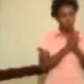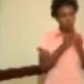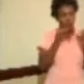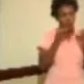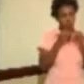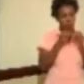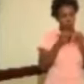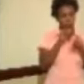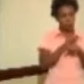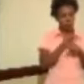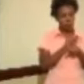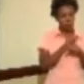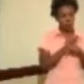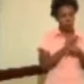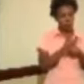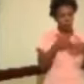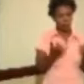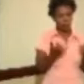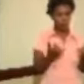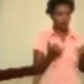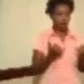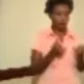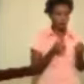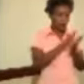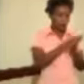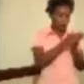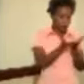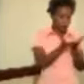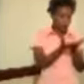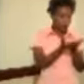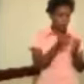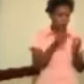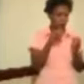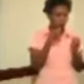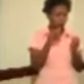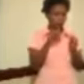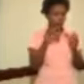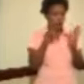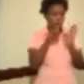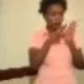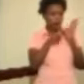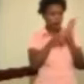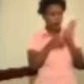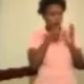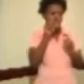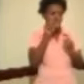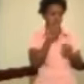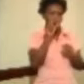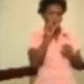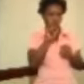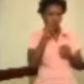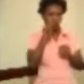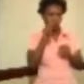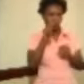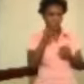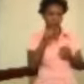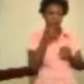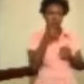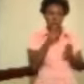la hauteur. Donc, maintenant, Constitution, l'article 32-1, parlait que éducation sont charges de l'État et des